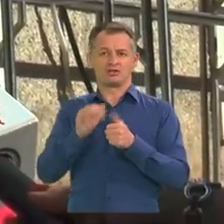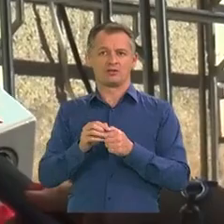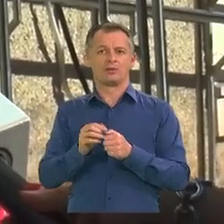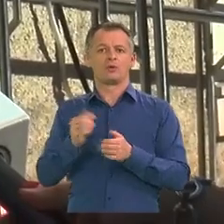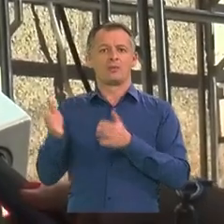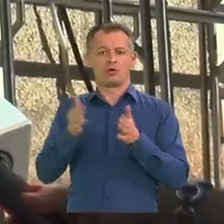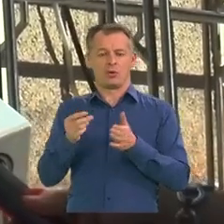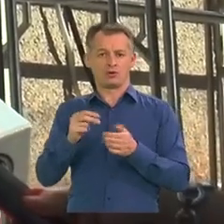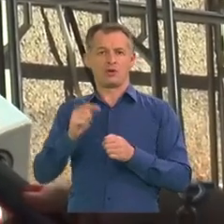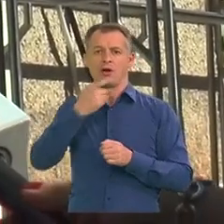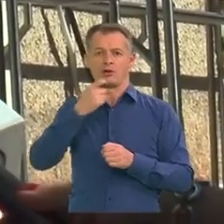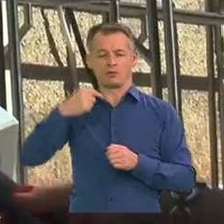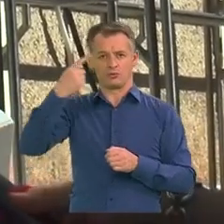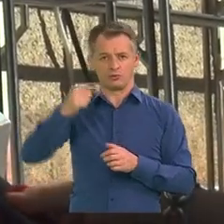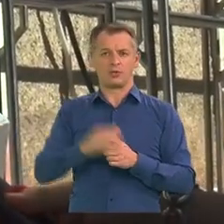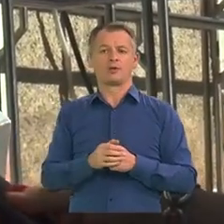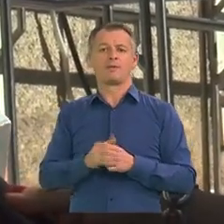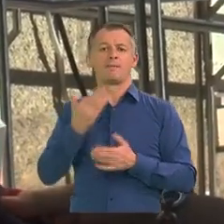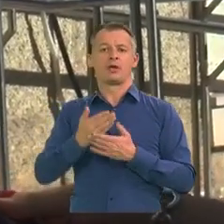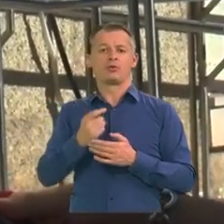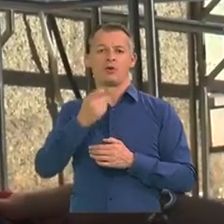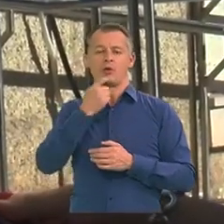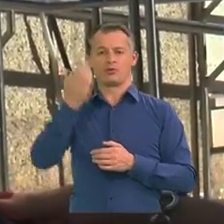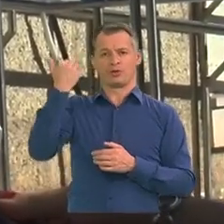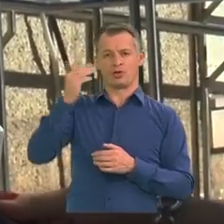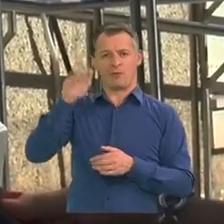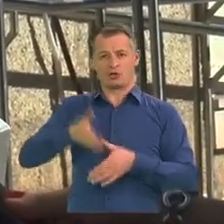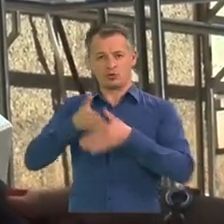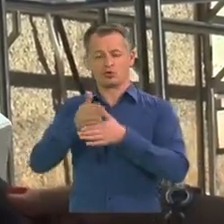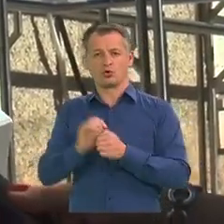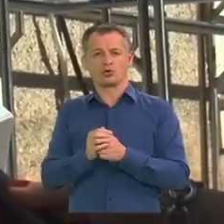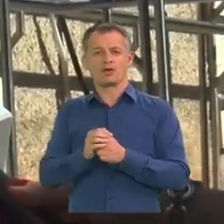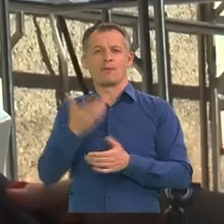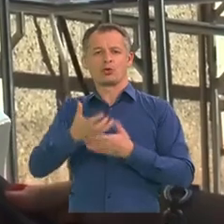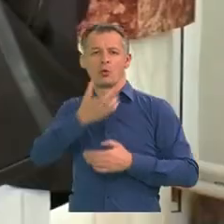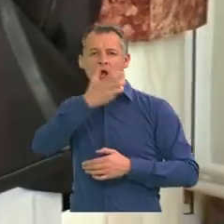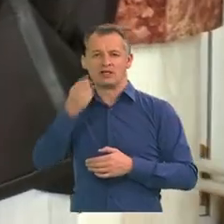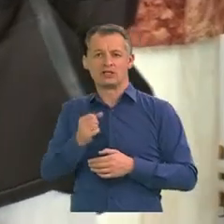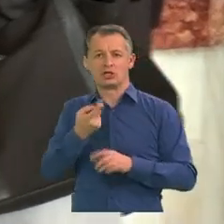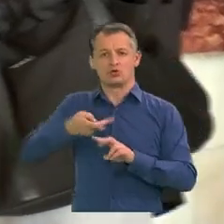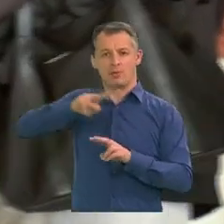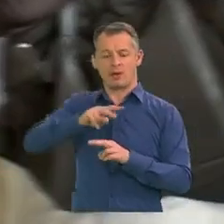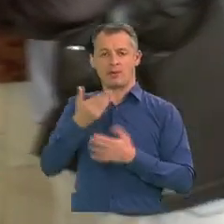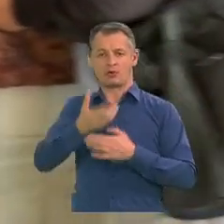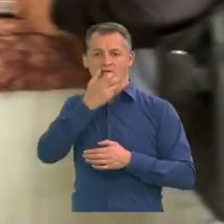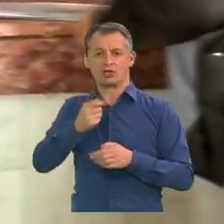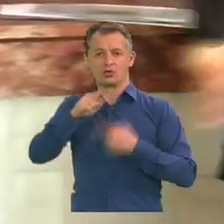2022-2023. În anul trecut am avut pentru ajutoare de încălzire și supliment de încălzire după legea